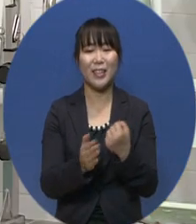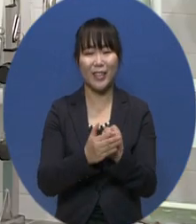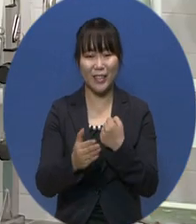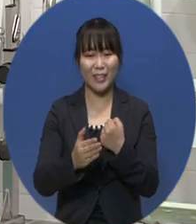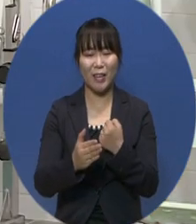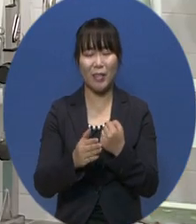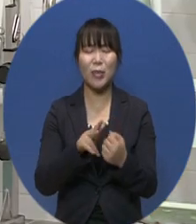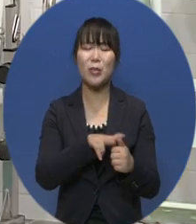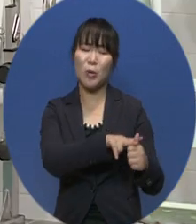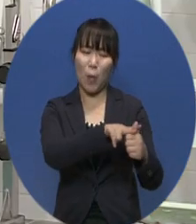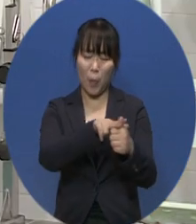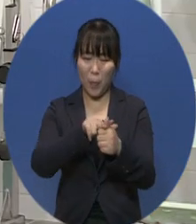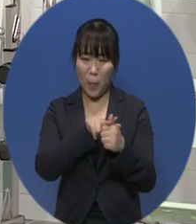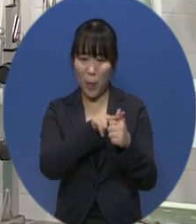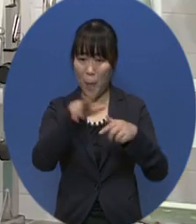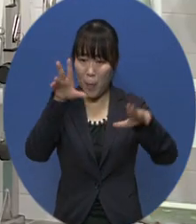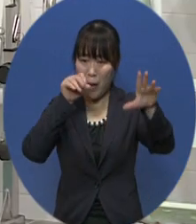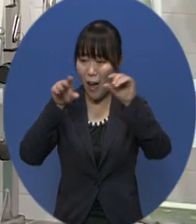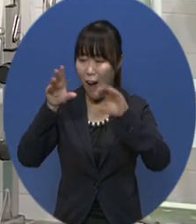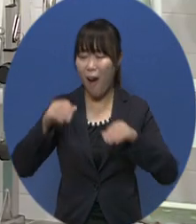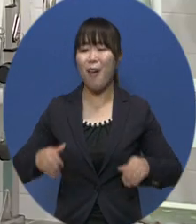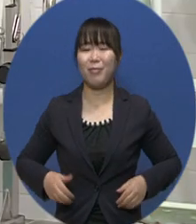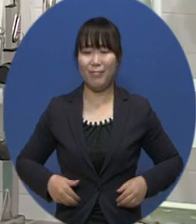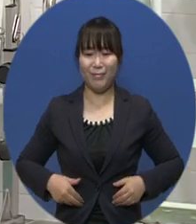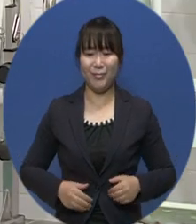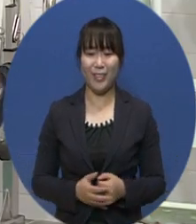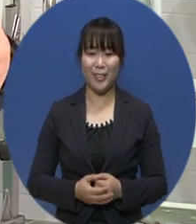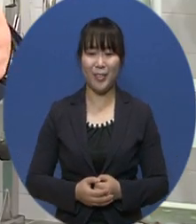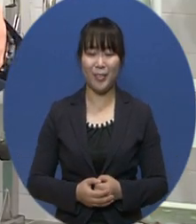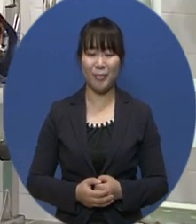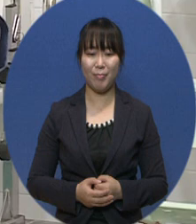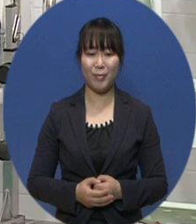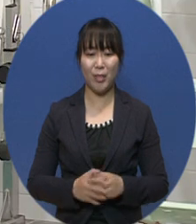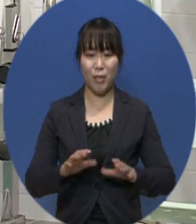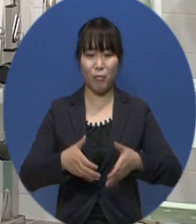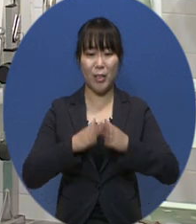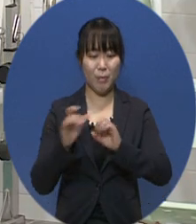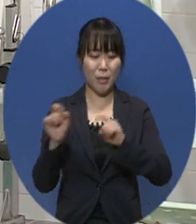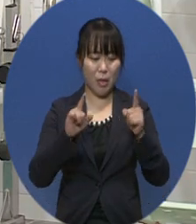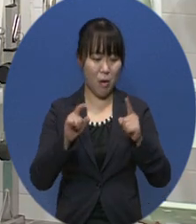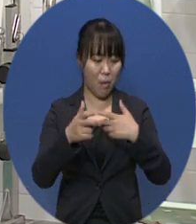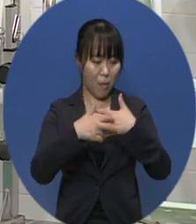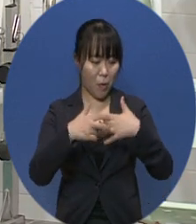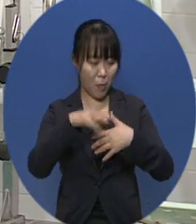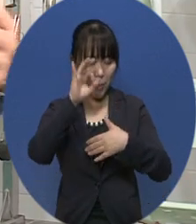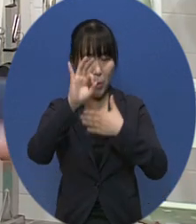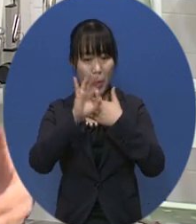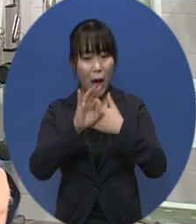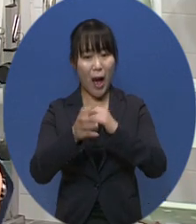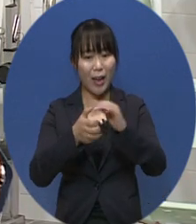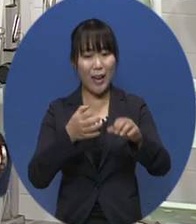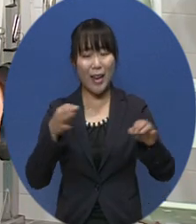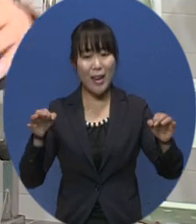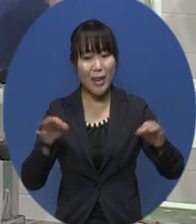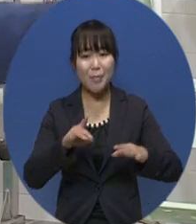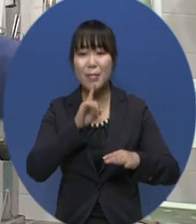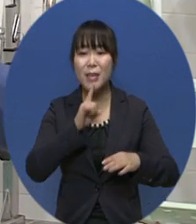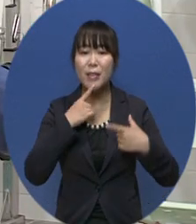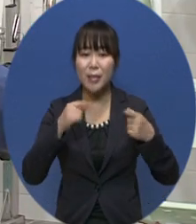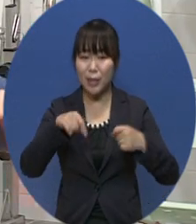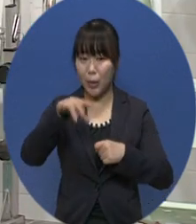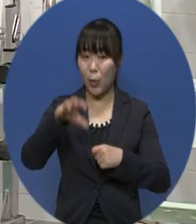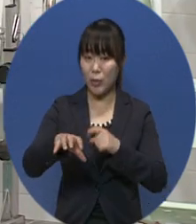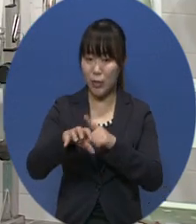그래서 사실 정보가 필요한 것 같아요. 네. 그리고 저기 국립재활병원에 보면 아까 잠깐 말씀하셨는데 네. 이